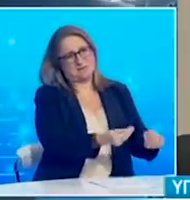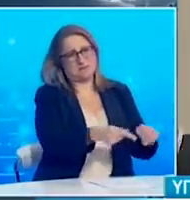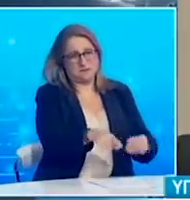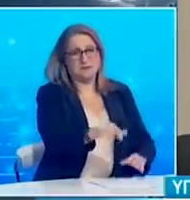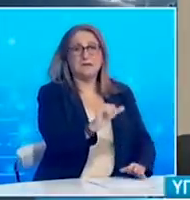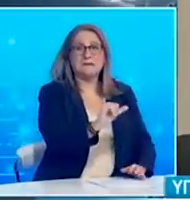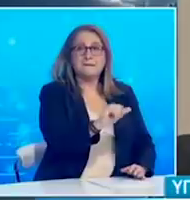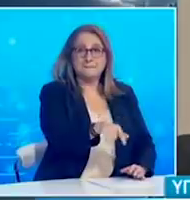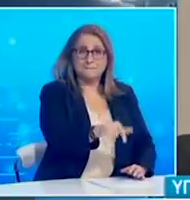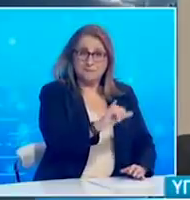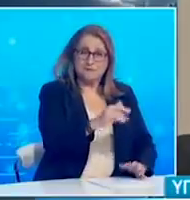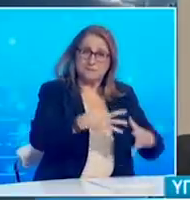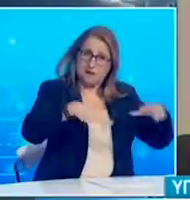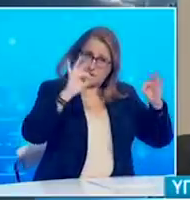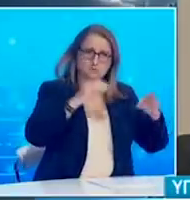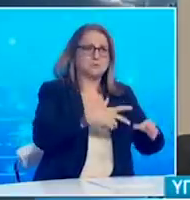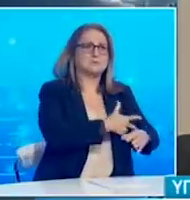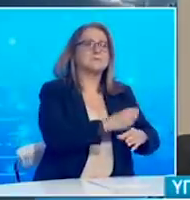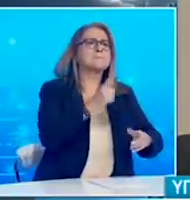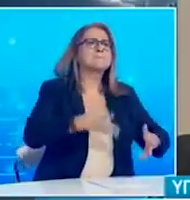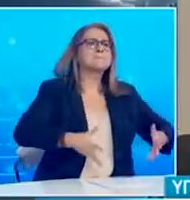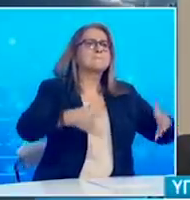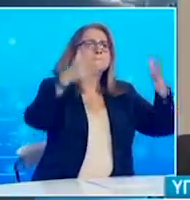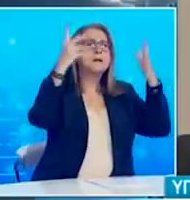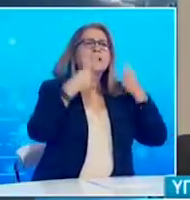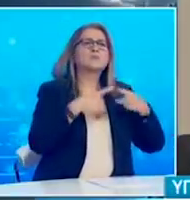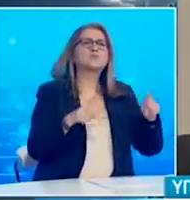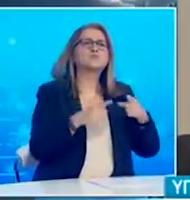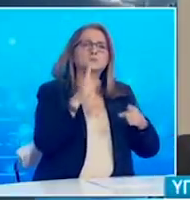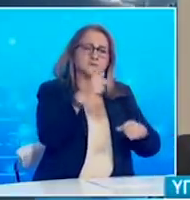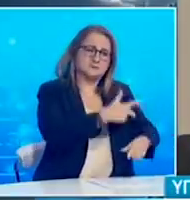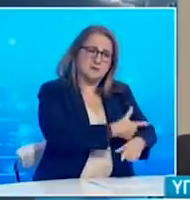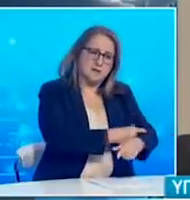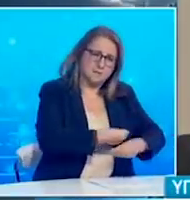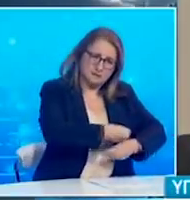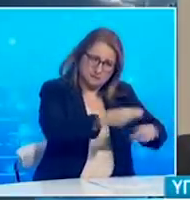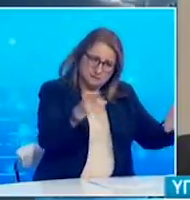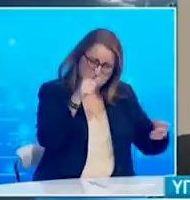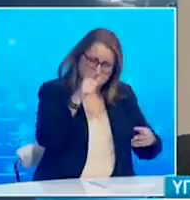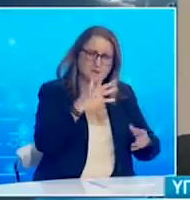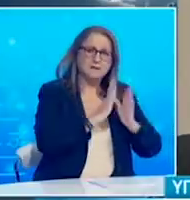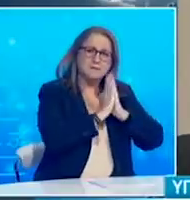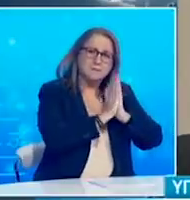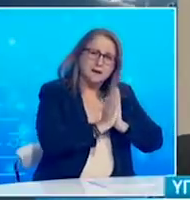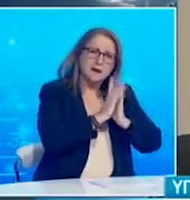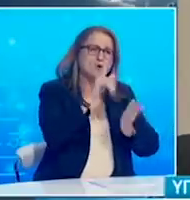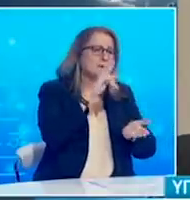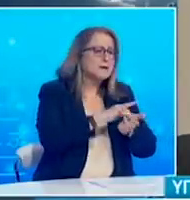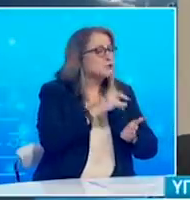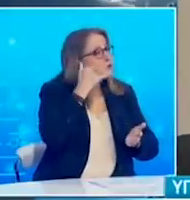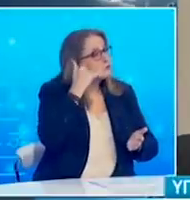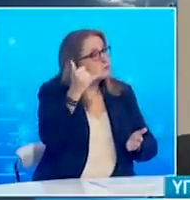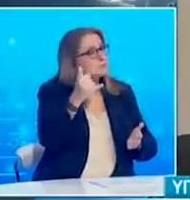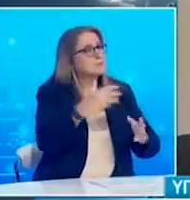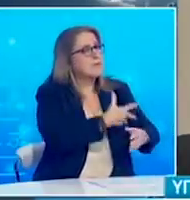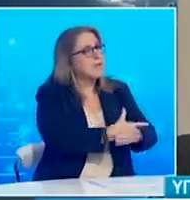μια προσπάθεια στο Μέγαρο Μουσικής, και βεβαίως καλούμε όλους τους πολίτες να ενημερωθούν από το Εθνικό Κέντρο Αιμοδοσίας και το Υπουργείο Υγείας